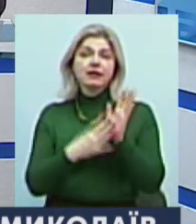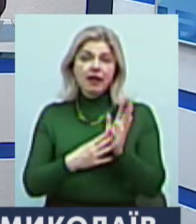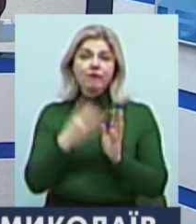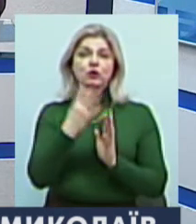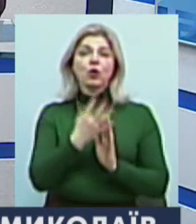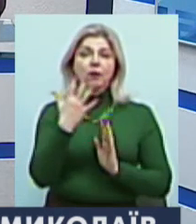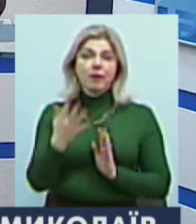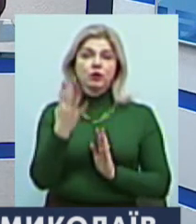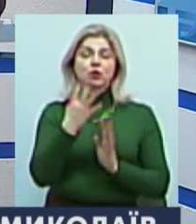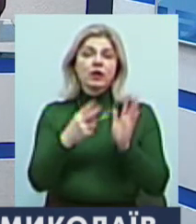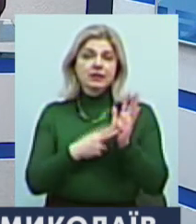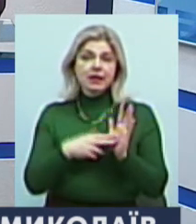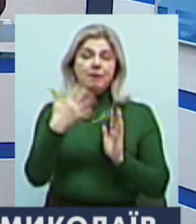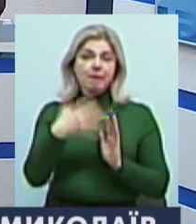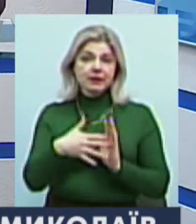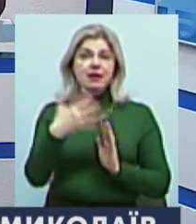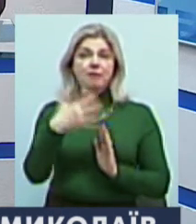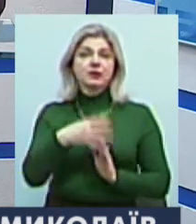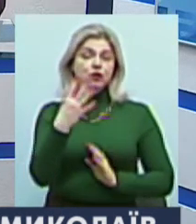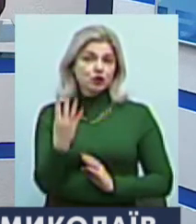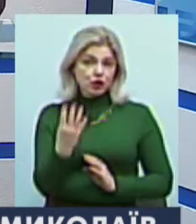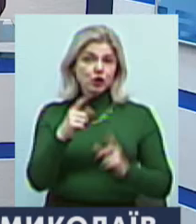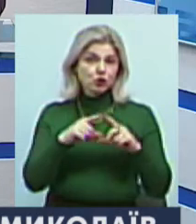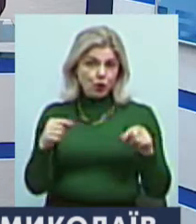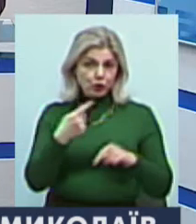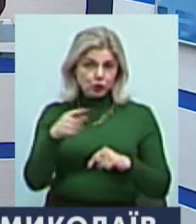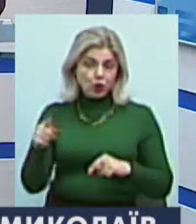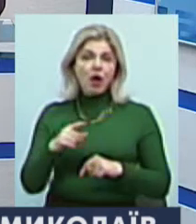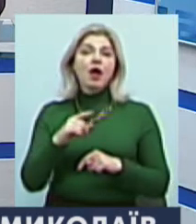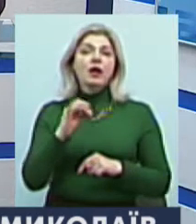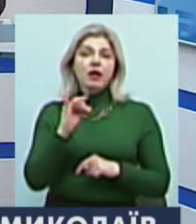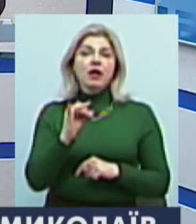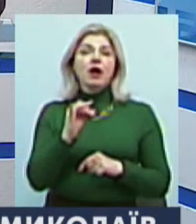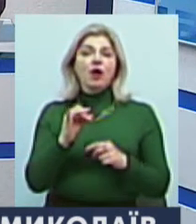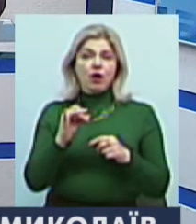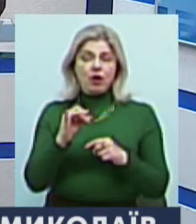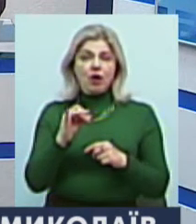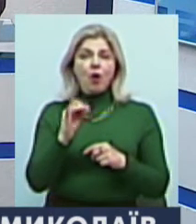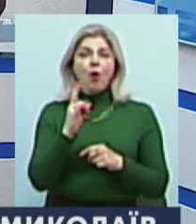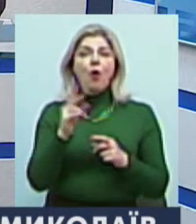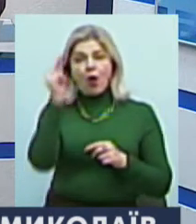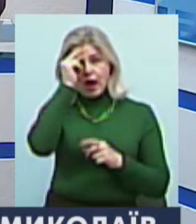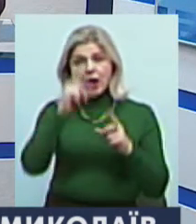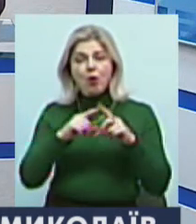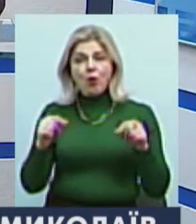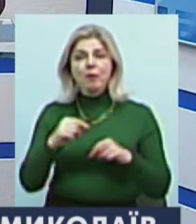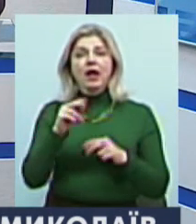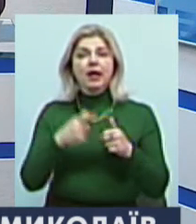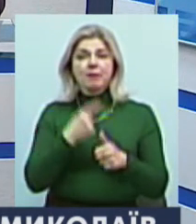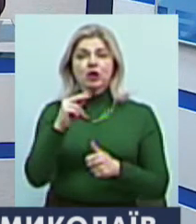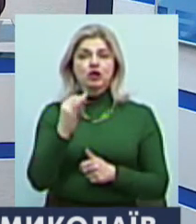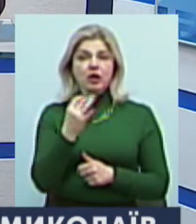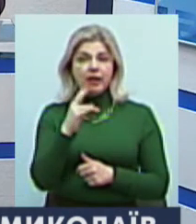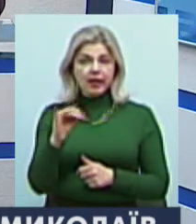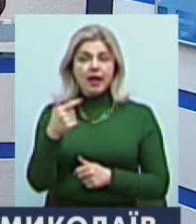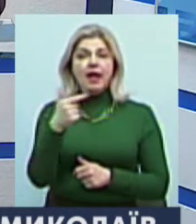39 45 47 50 54, Миколаївський муніципальний колегіум імені Володимира Чайки, гімназія номер 2, гімназія